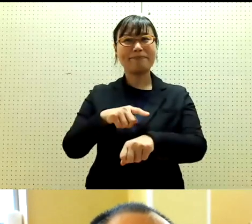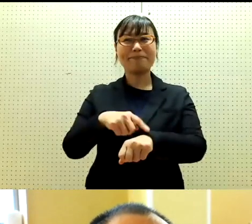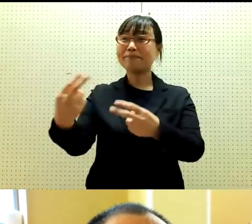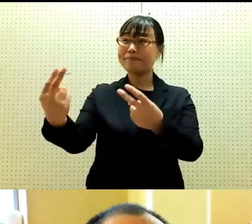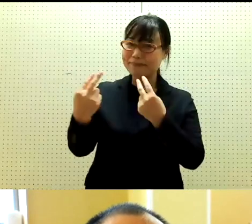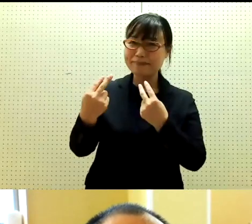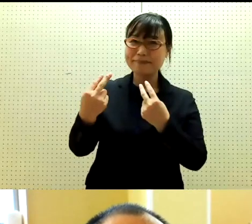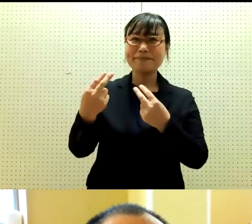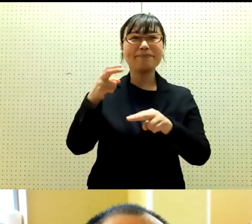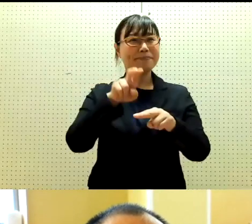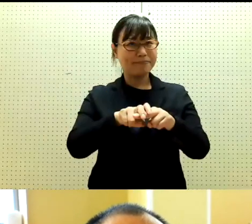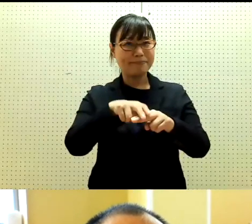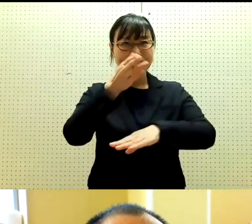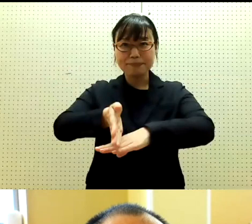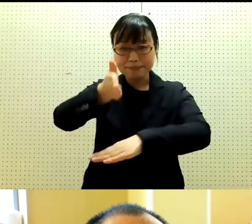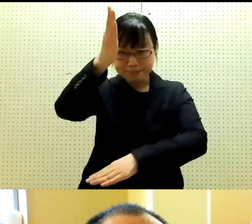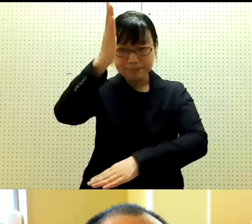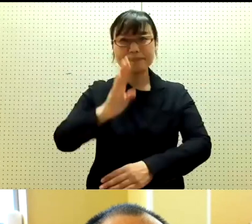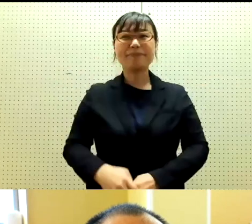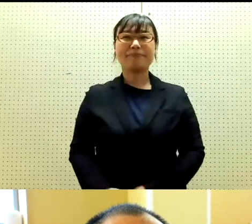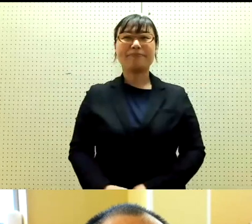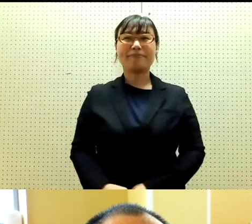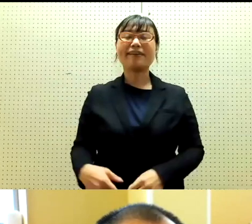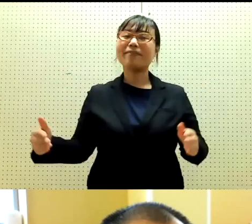にありがとうございました。これで終了いた